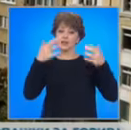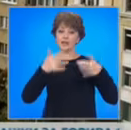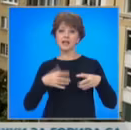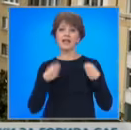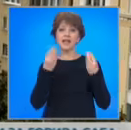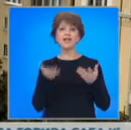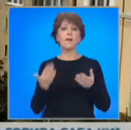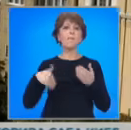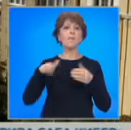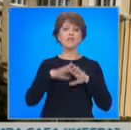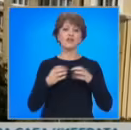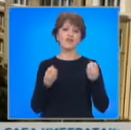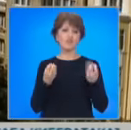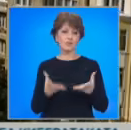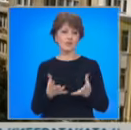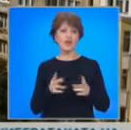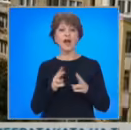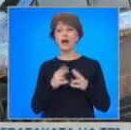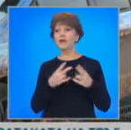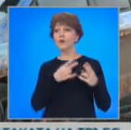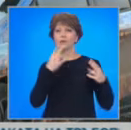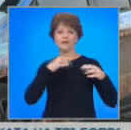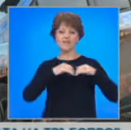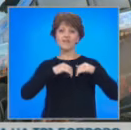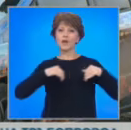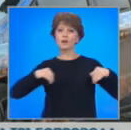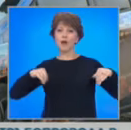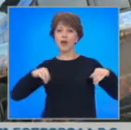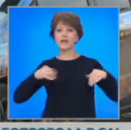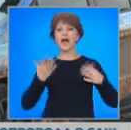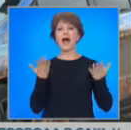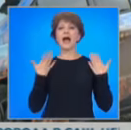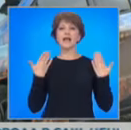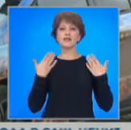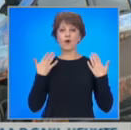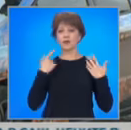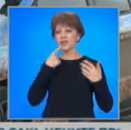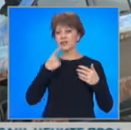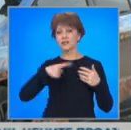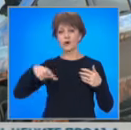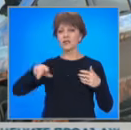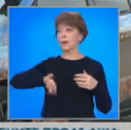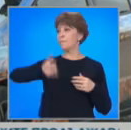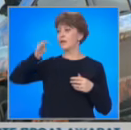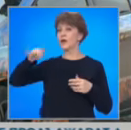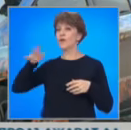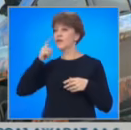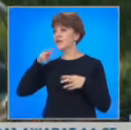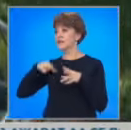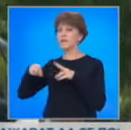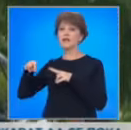възможности, като например за виртуални разходки из пешеходни зони и природни забележителности, труднодостъпни за